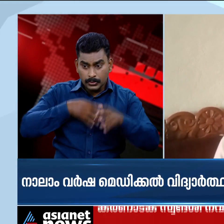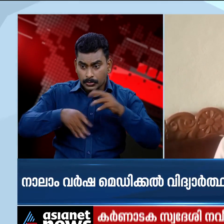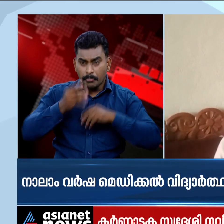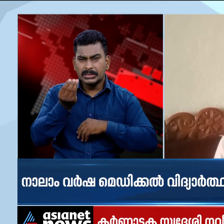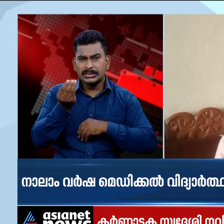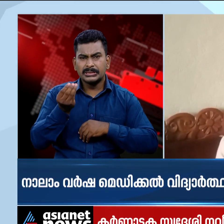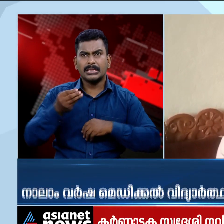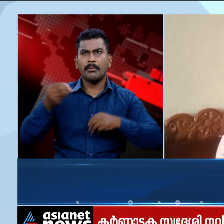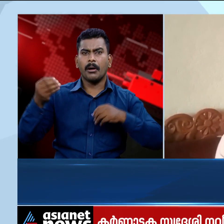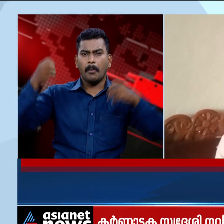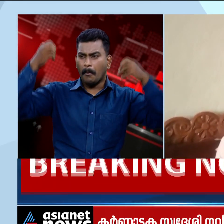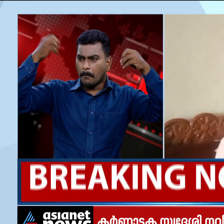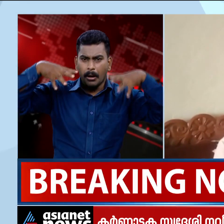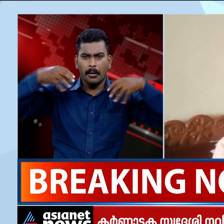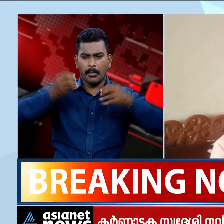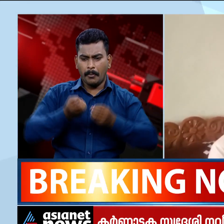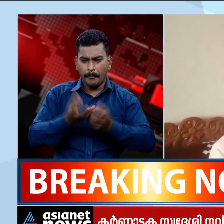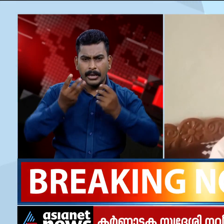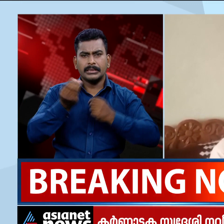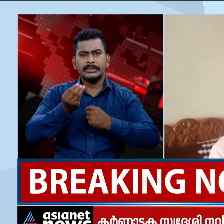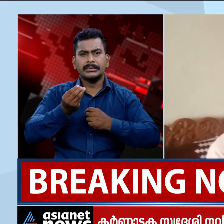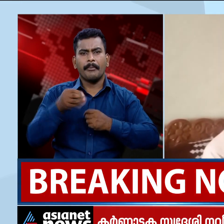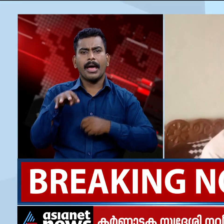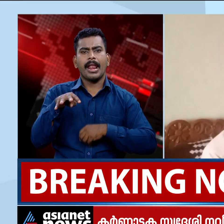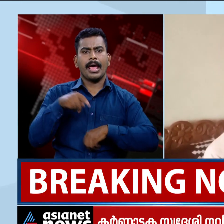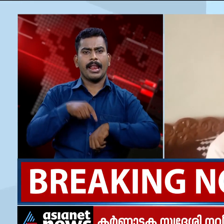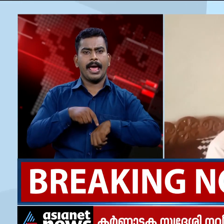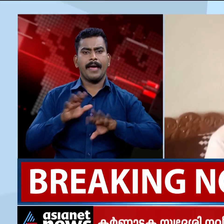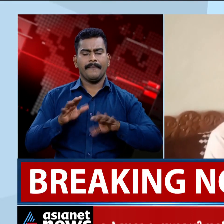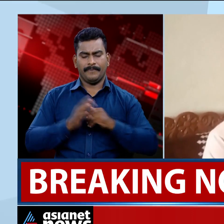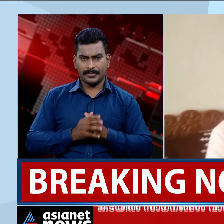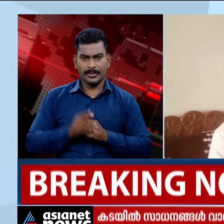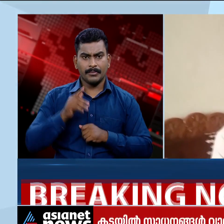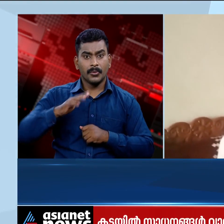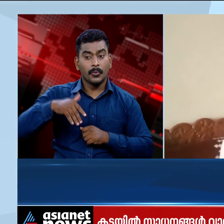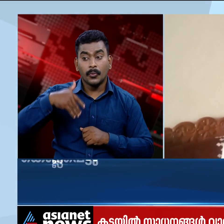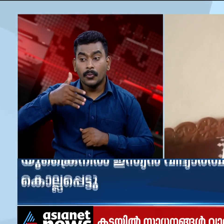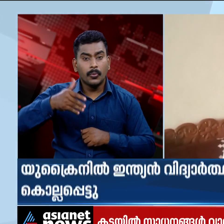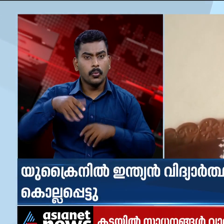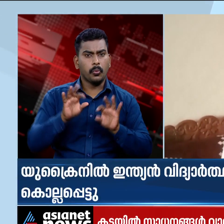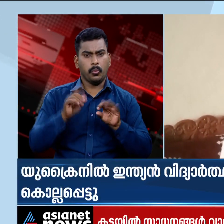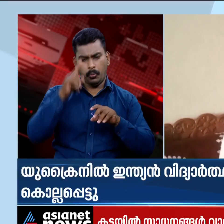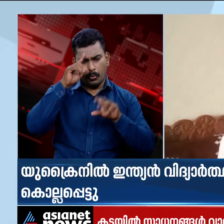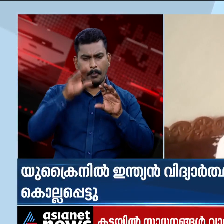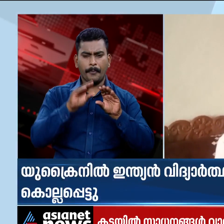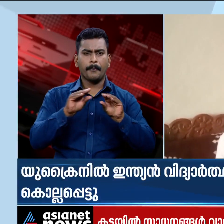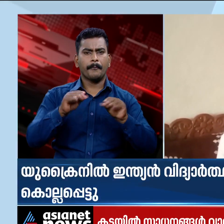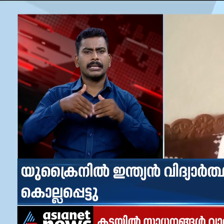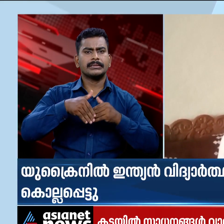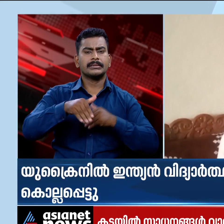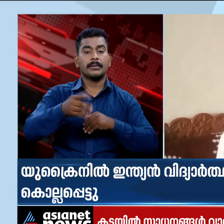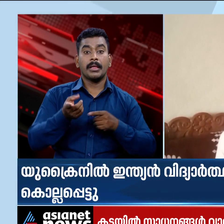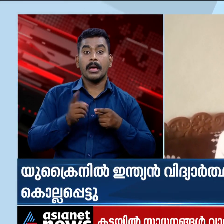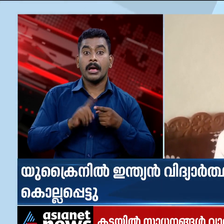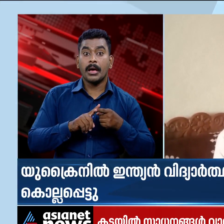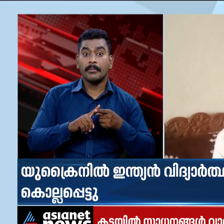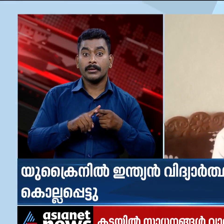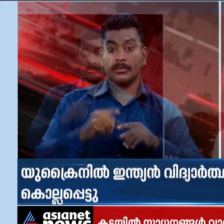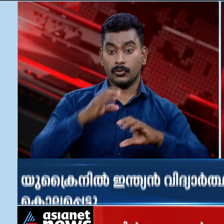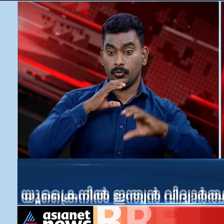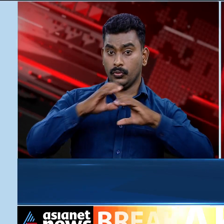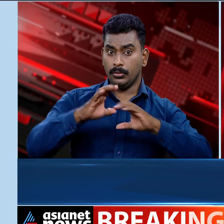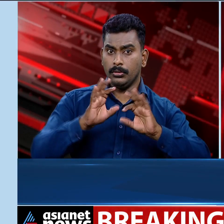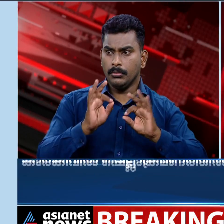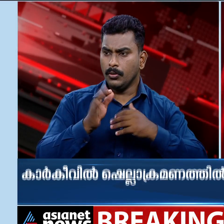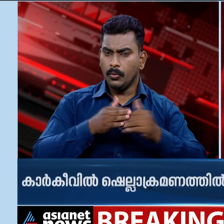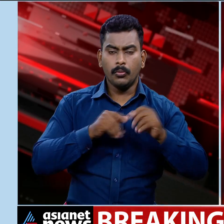ಸಿಕ್ಕಿದೆ ಆದರೂ ಒಟ್ಟು ತೊಂದರೆ ಒಳಗಿದ್ದಾರೆ ಅಂತೇಳಿ ಅವ್ರದ್ದು ನಮಗೆ ತಿಳಿದು ಬರ್ತಾ ಇದೆ. ಇಷ್ಟಂತರೂ ಈ ತನಕ ಮಾಹಿತಿ ನಮಗೆ